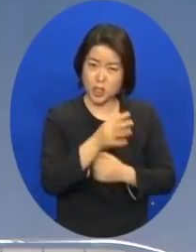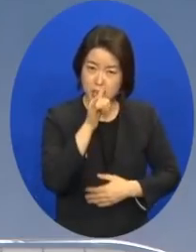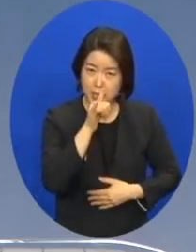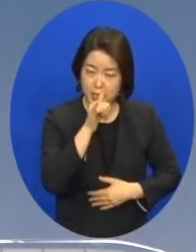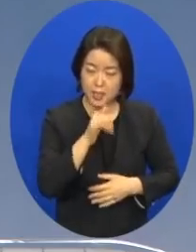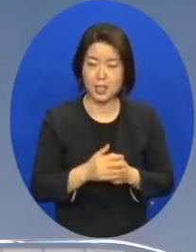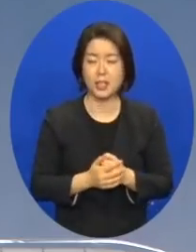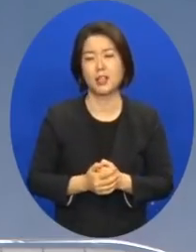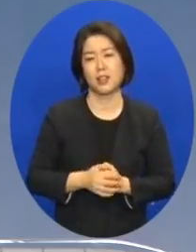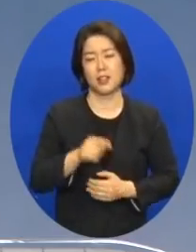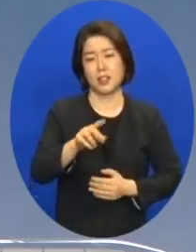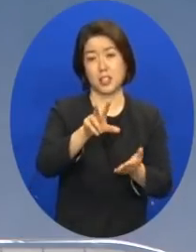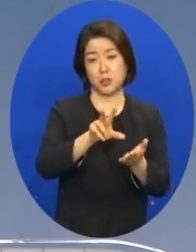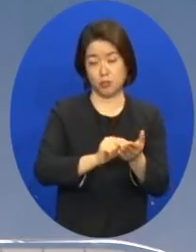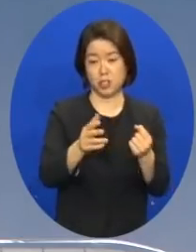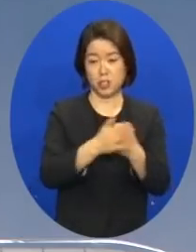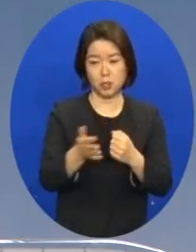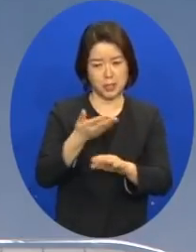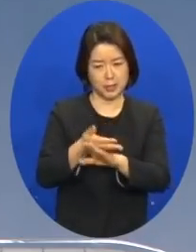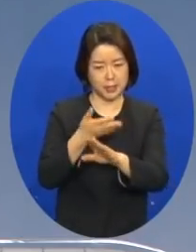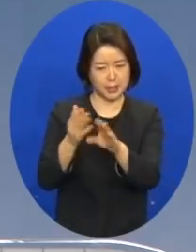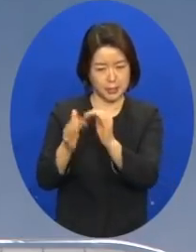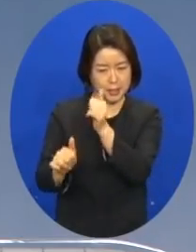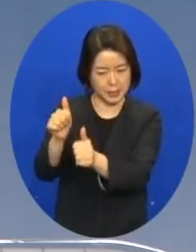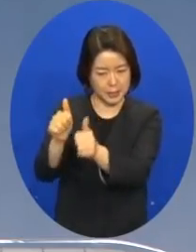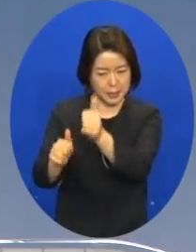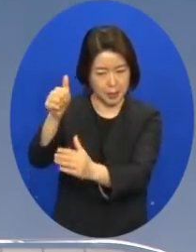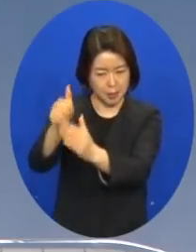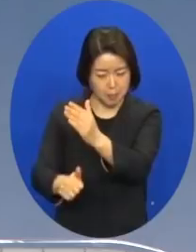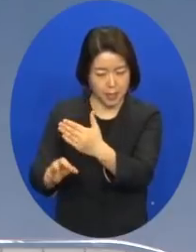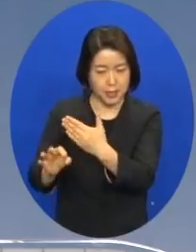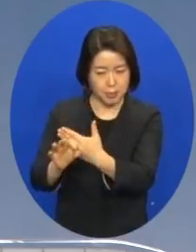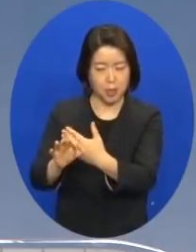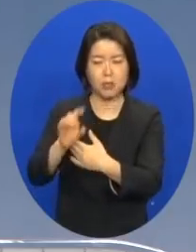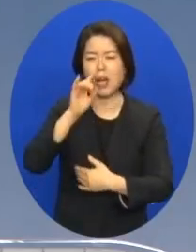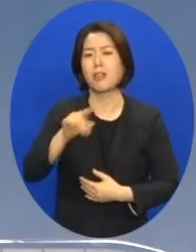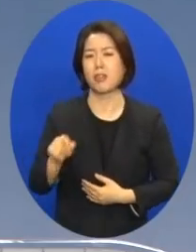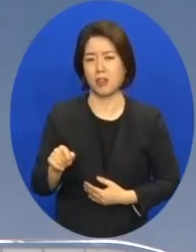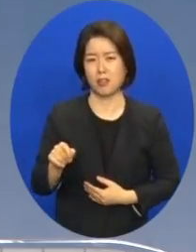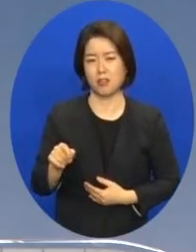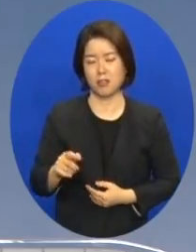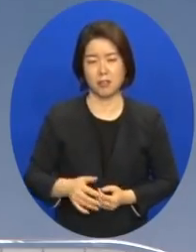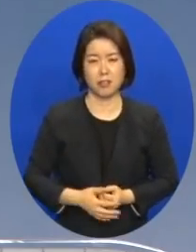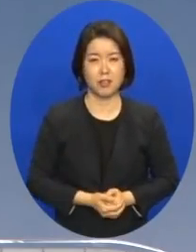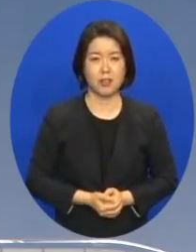문제 때문에 다른 사람 시험 들 사람은 혹시 없겠느냐까지 살펴봐야 하는 겁니다.